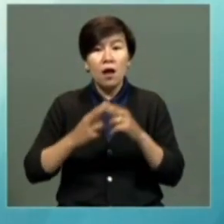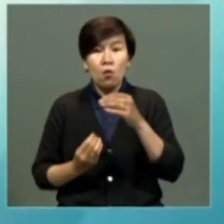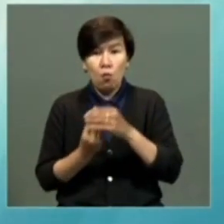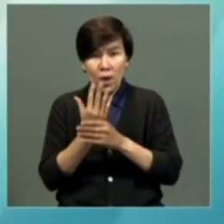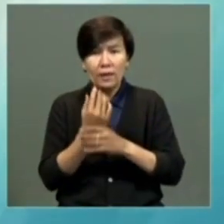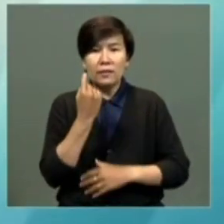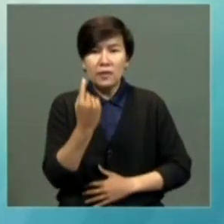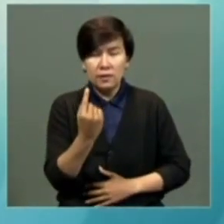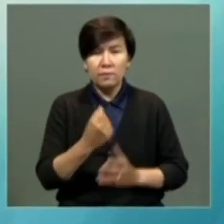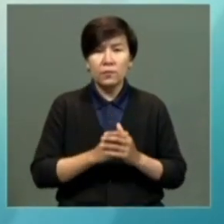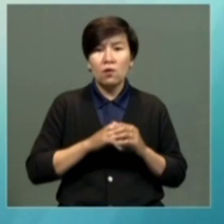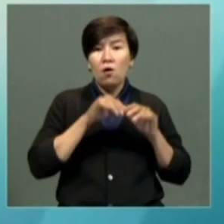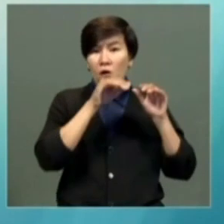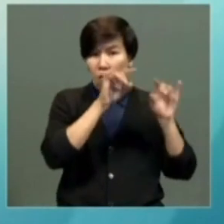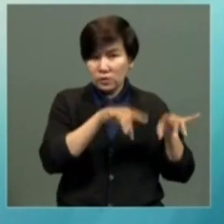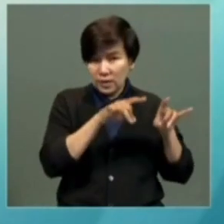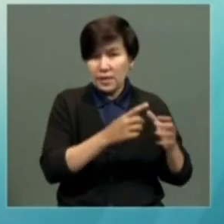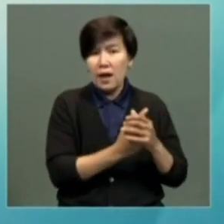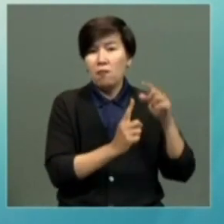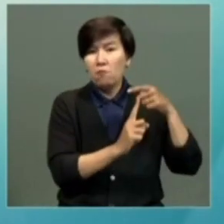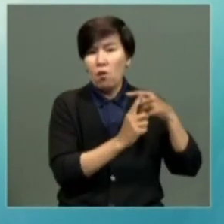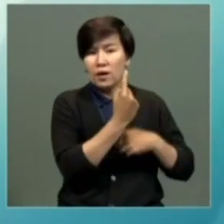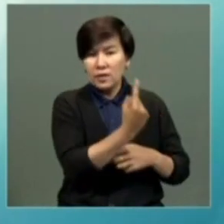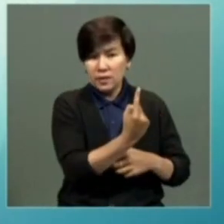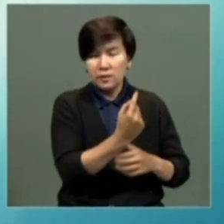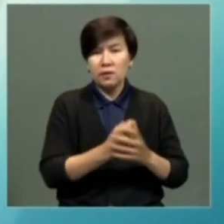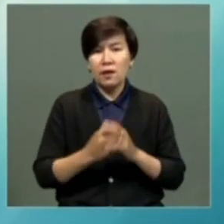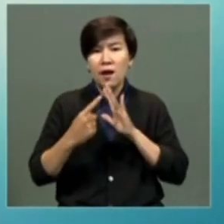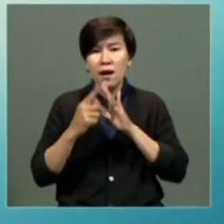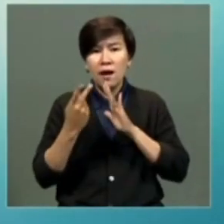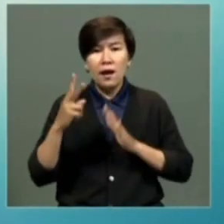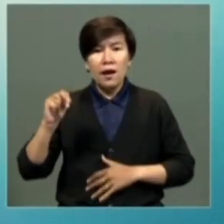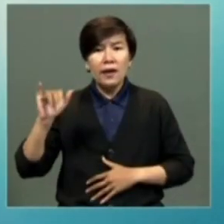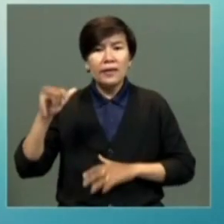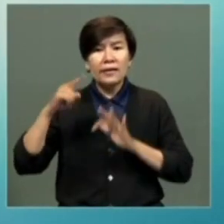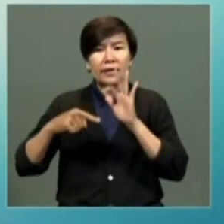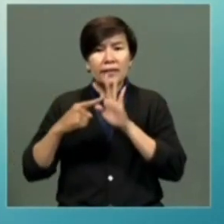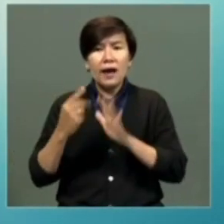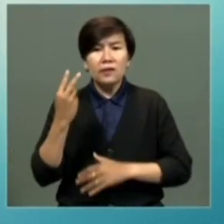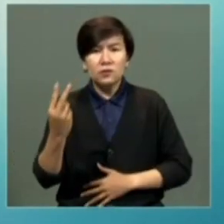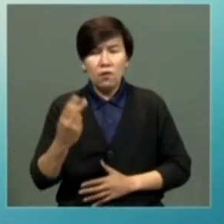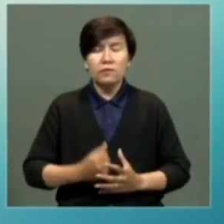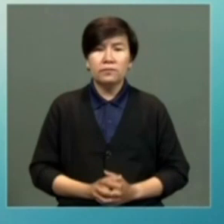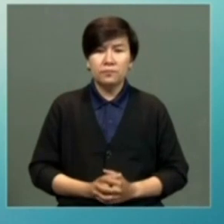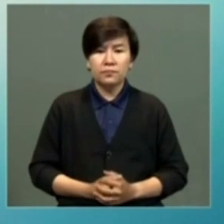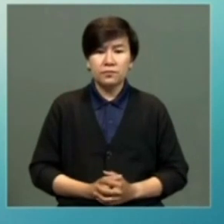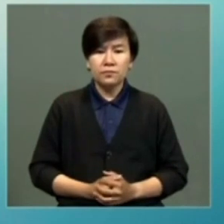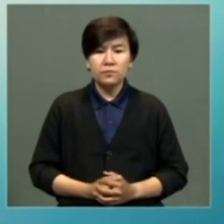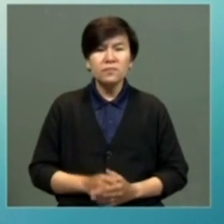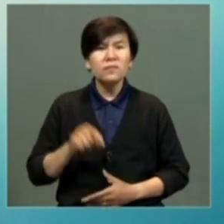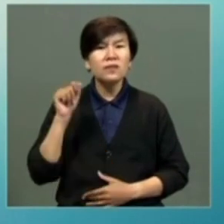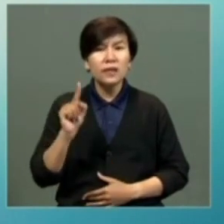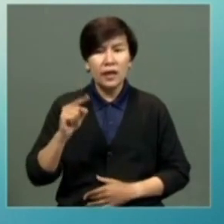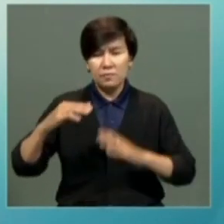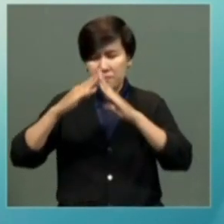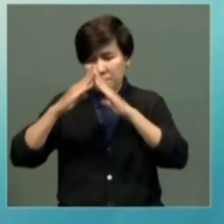เคนยา2รัสเซีย1นะครับทั้งหมดนี้8รายอยู่ในส่วนใหญ่คือ ASQ นะครับแล้วก็มาเข้ารับการรักษ